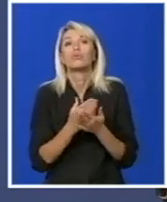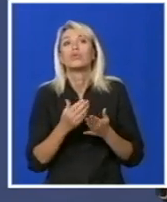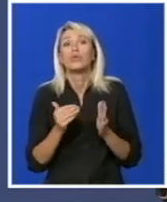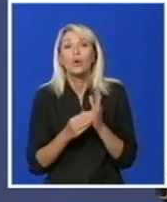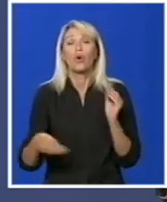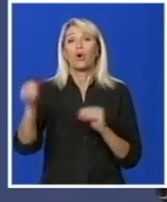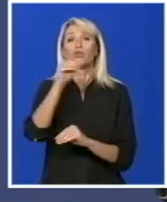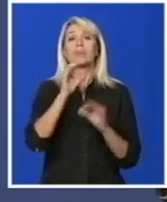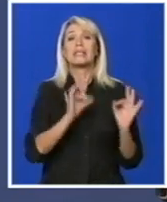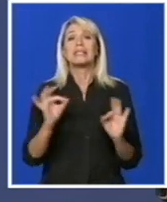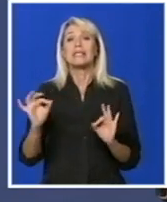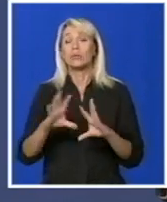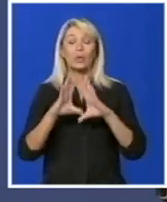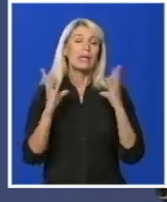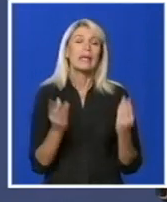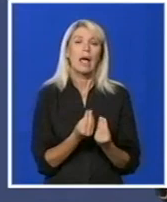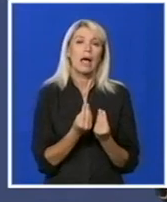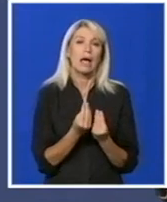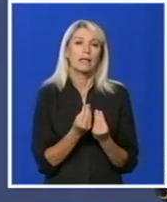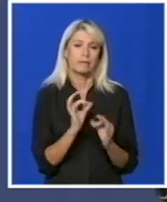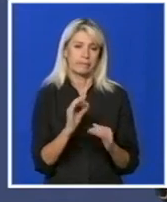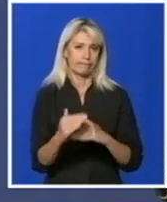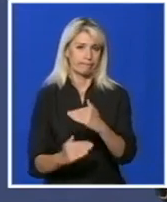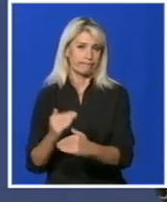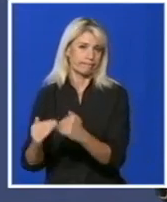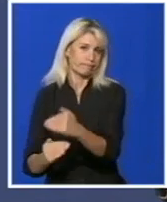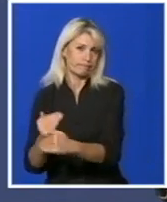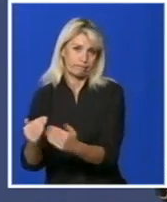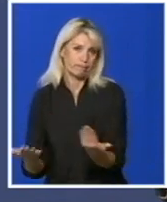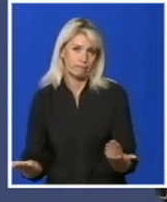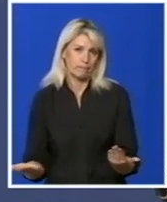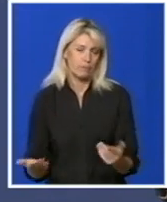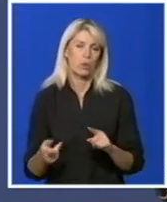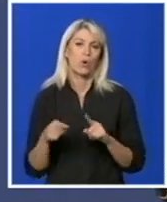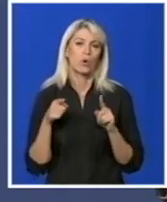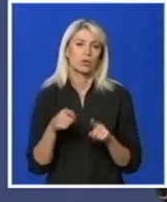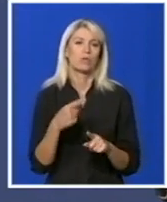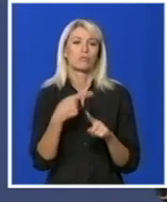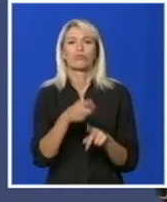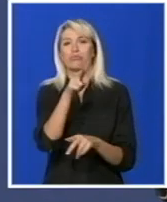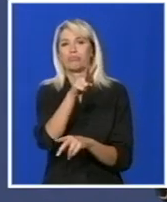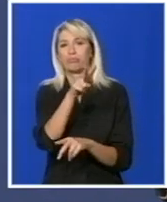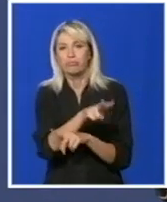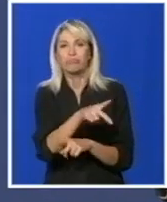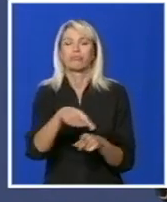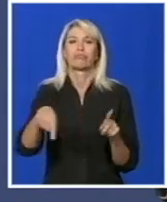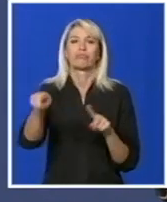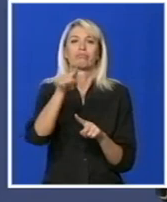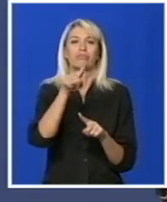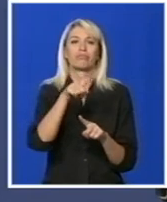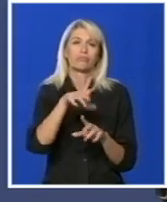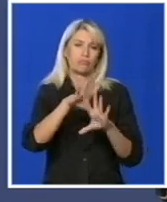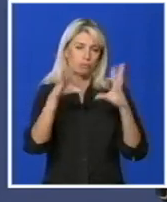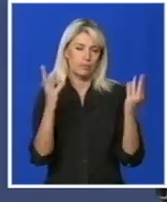da se ceo proces odvija, da tako kažem, po pravilima koje smo utvrdili i pod nadzorom svih koji treba u tome da